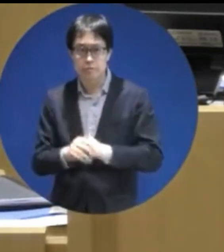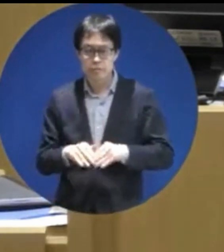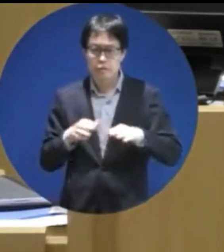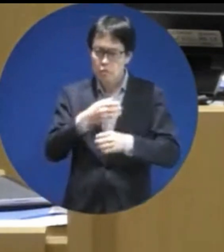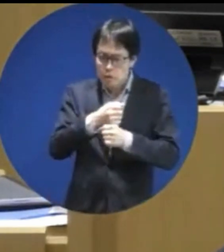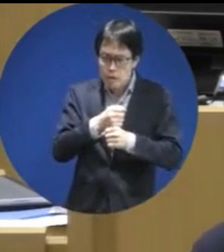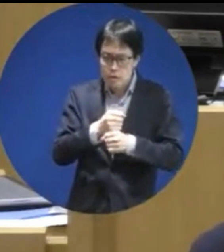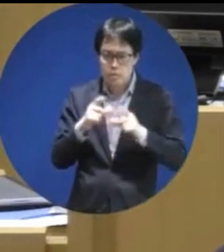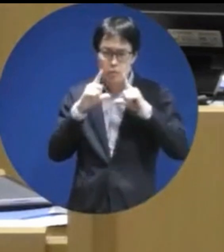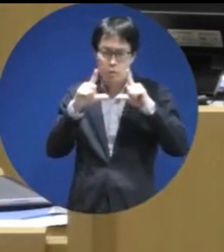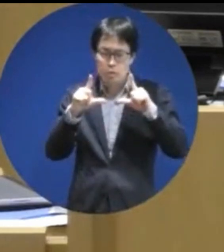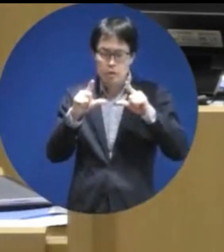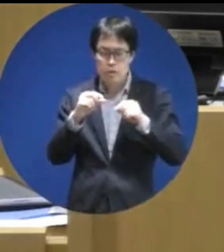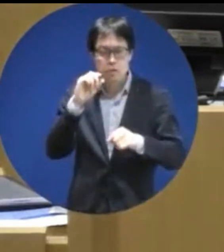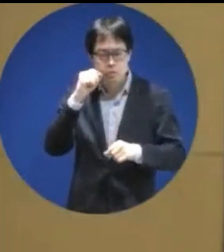ません。以上です。